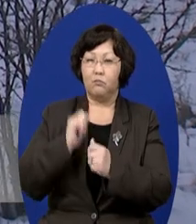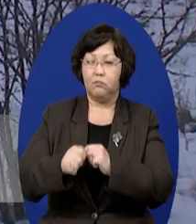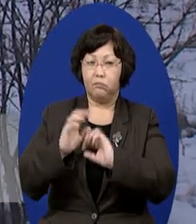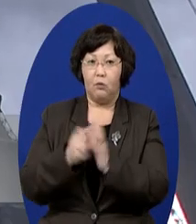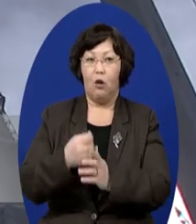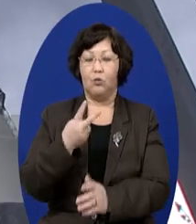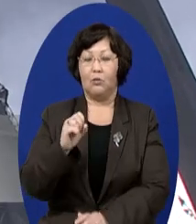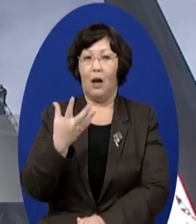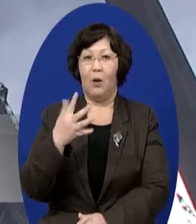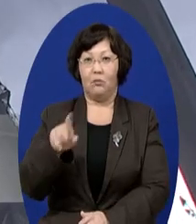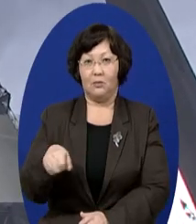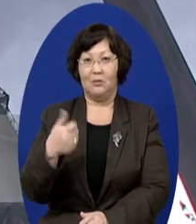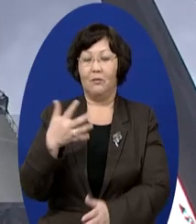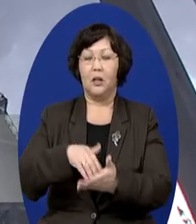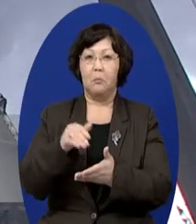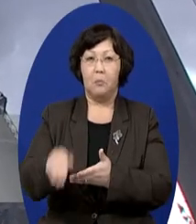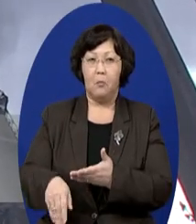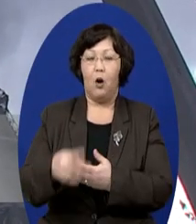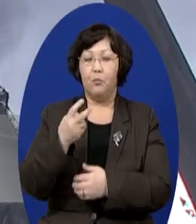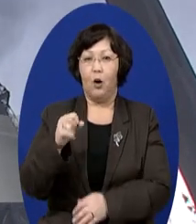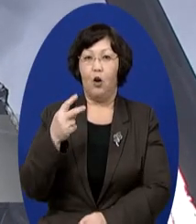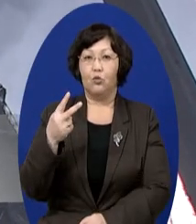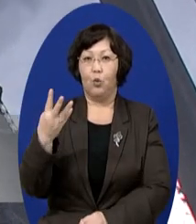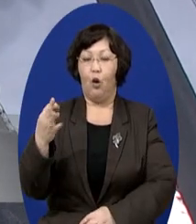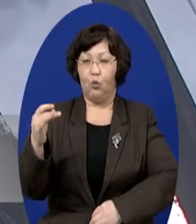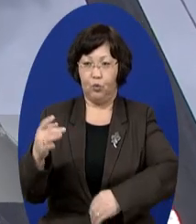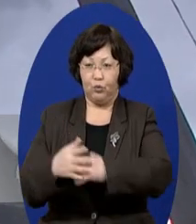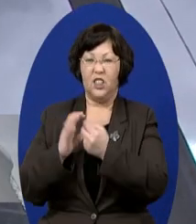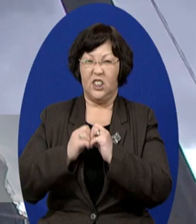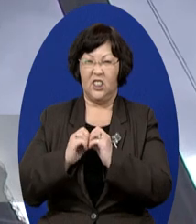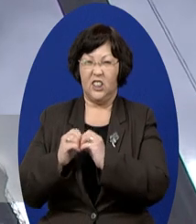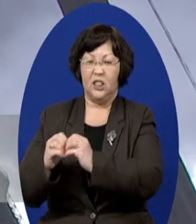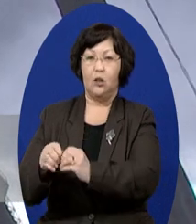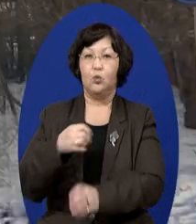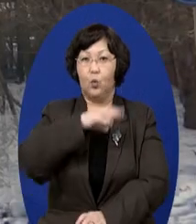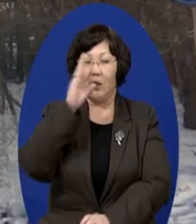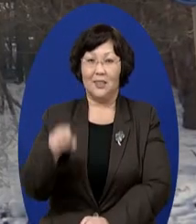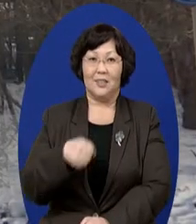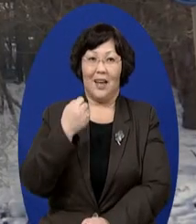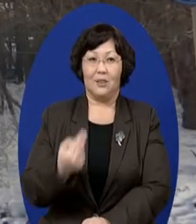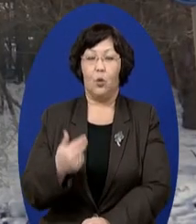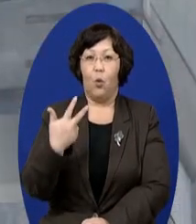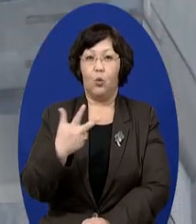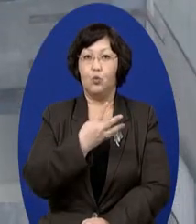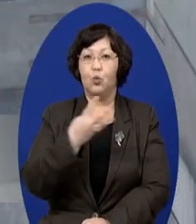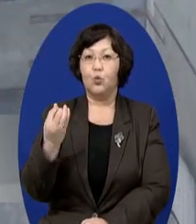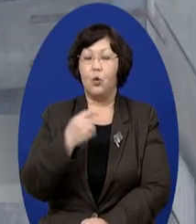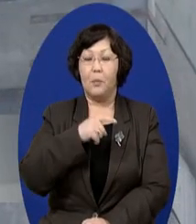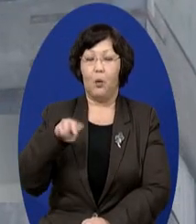205.2 тэрбум төгрөг 2024 он хүртэл хэрэгжнэ. Дулааны цахилгаан станц 3-ыг 400 мегаваттар өргөдөх